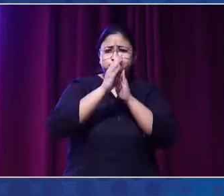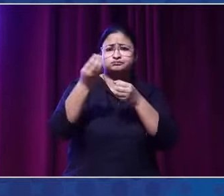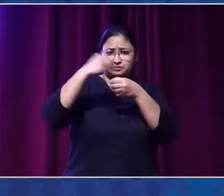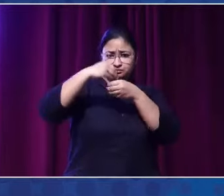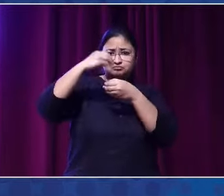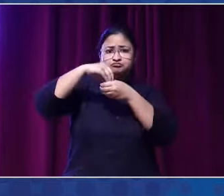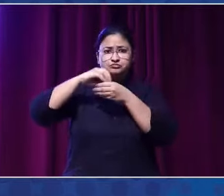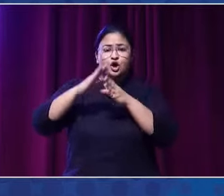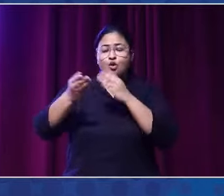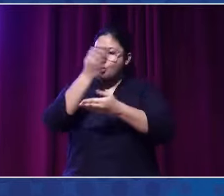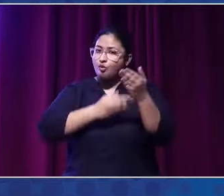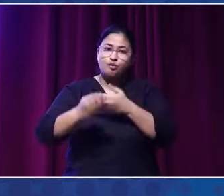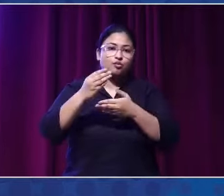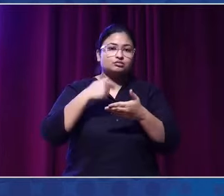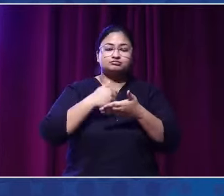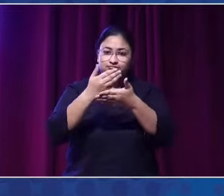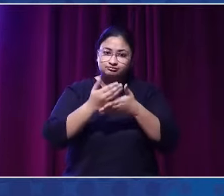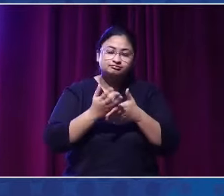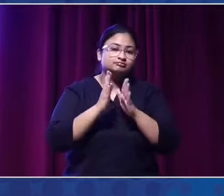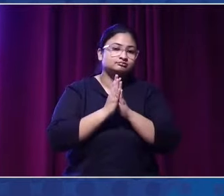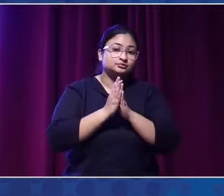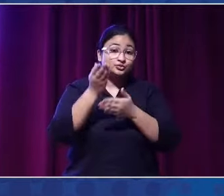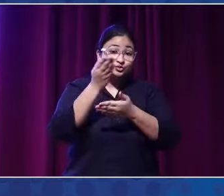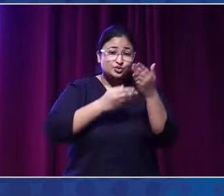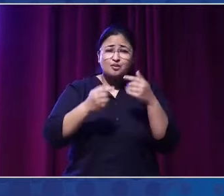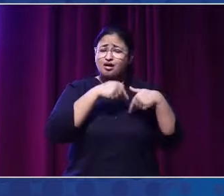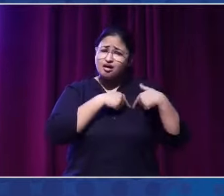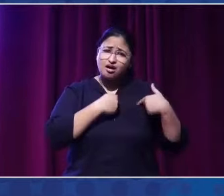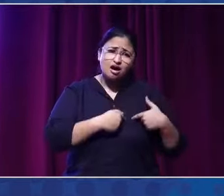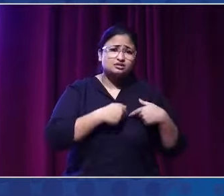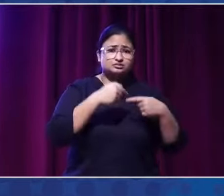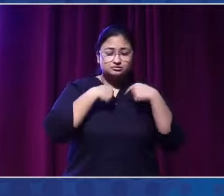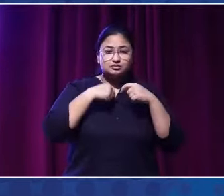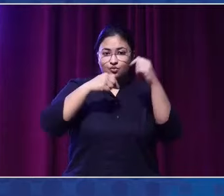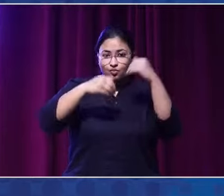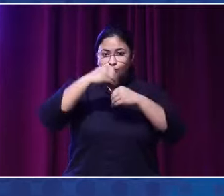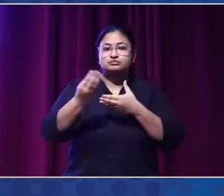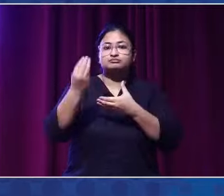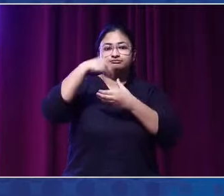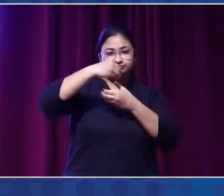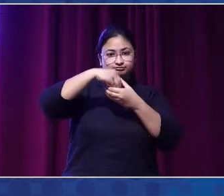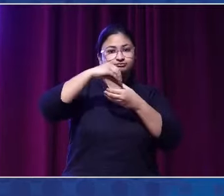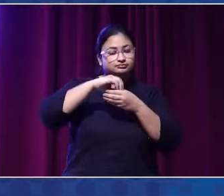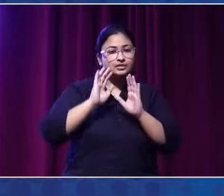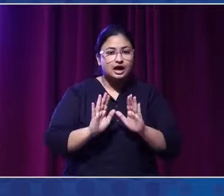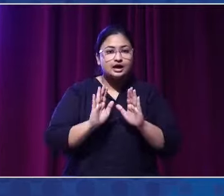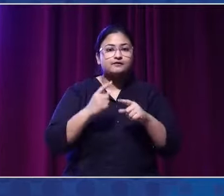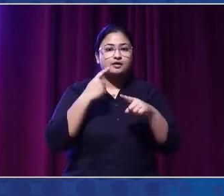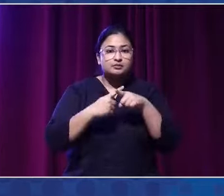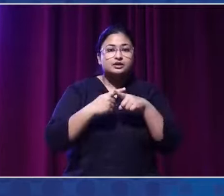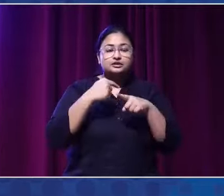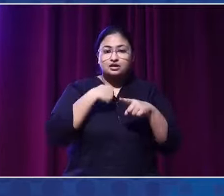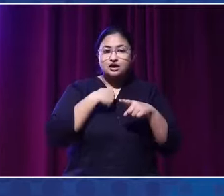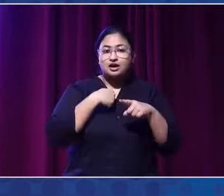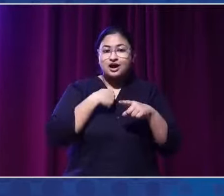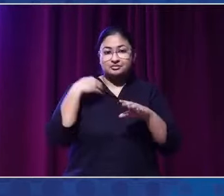हम दिल से नमन करते हैं कि इतने दिल से इन्होंने हमारे इलेक्शंस में भाग लिया। और हमारा तजुर्बा ये कहता